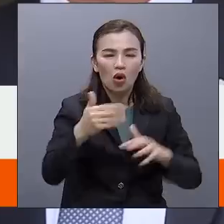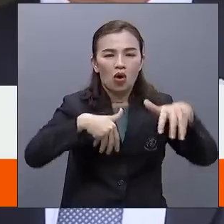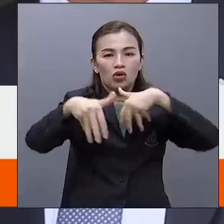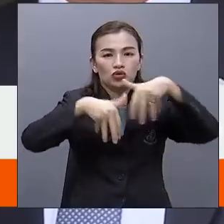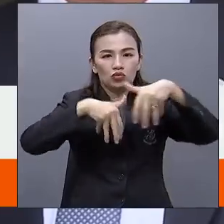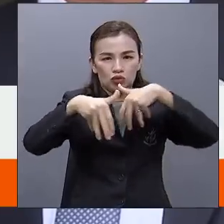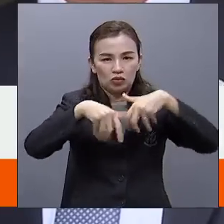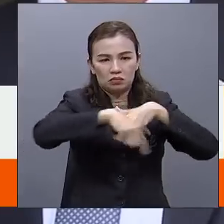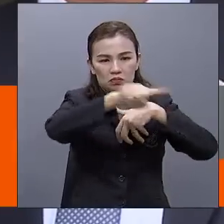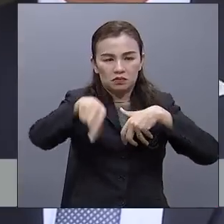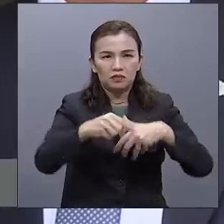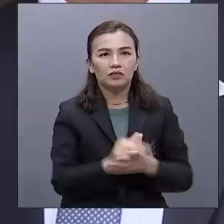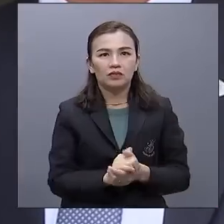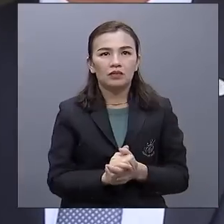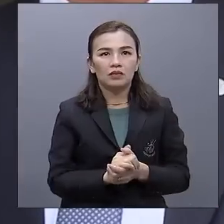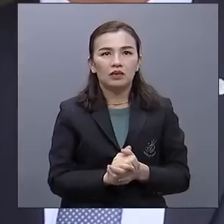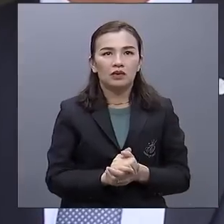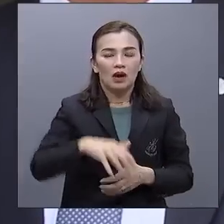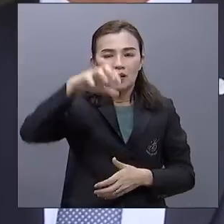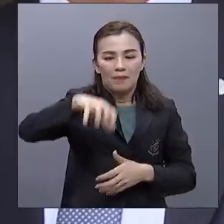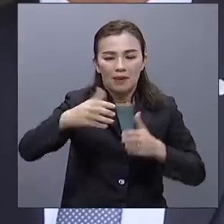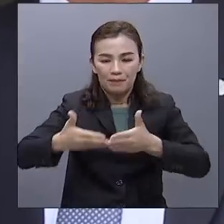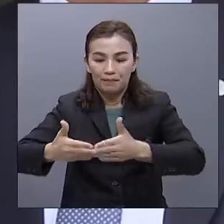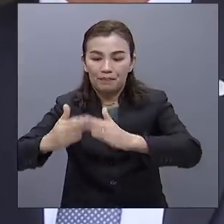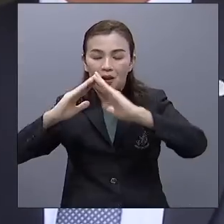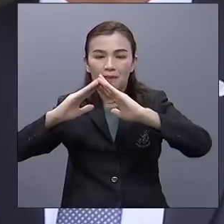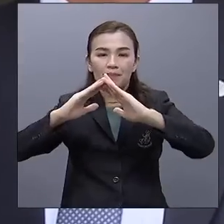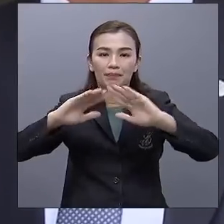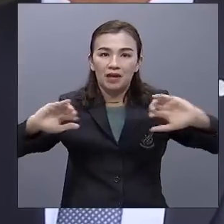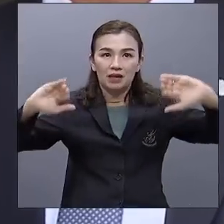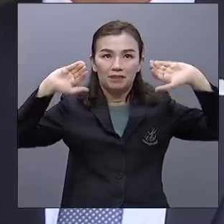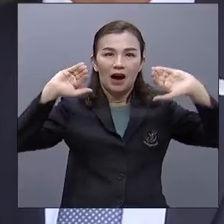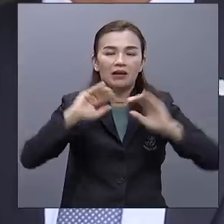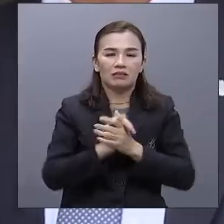แล้วก็ท่านก็ตั้งรัฐบาลให้ได้ผมเอาใจช่วยอยู่แล้วนะครับตรงนี้นะฮะครับ